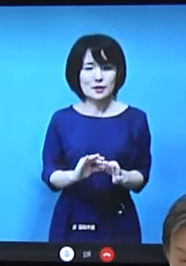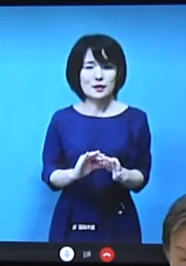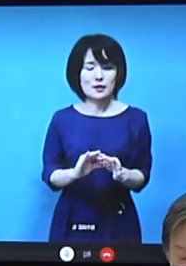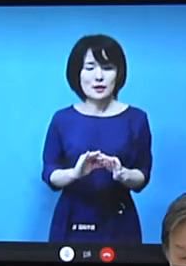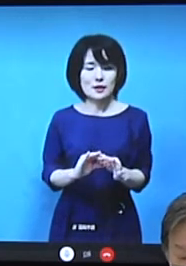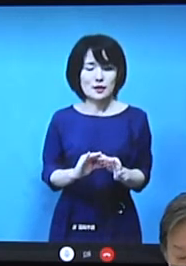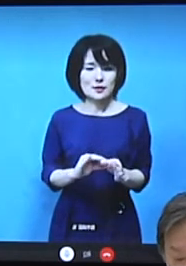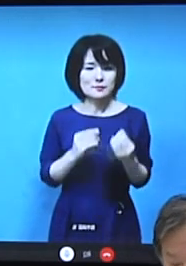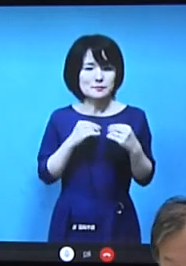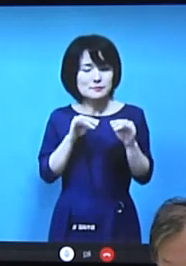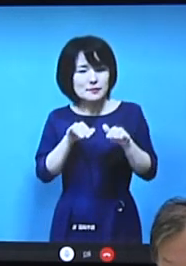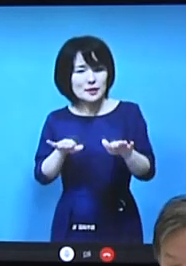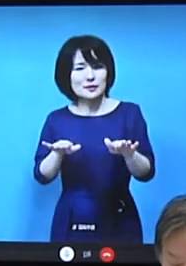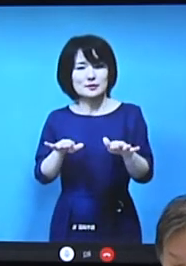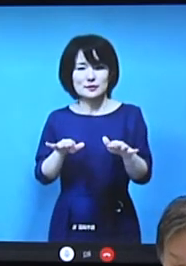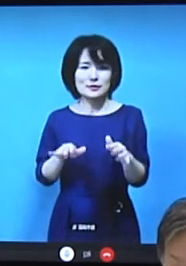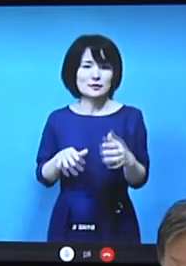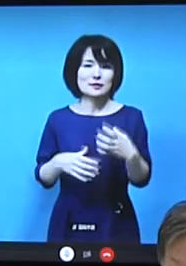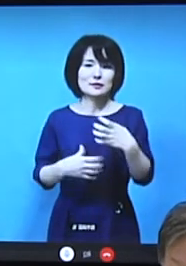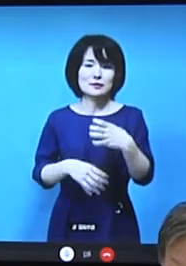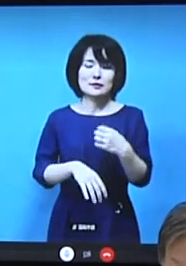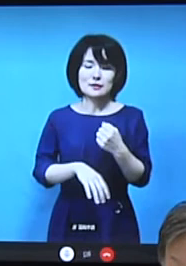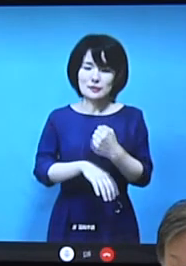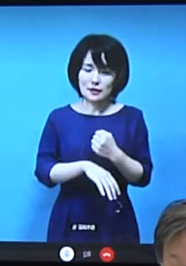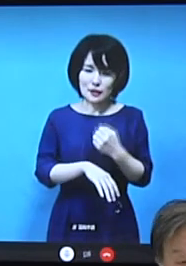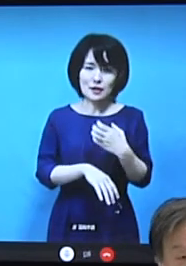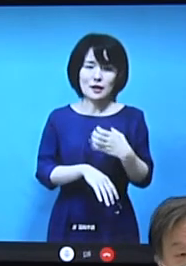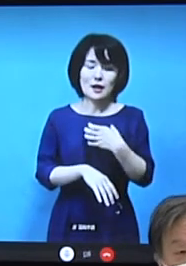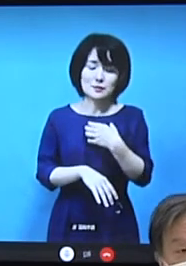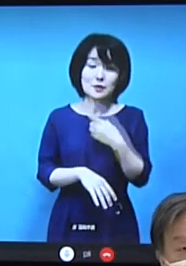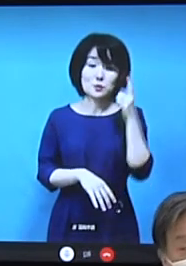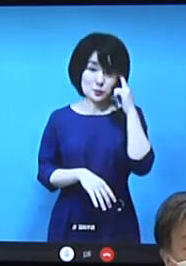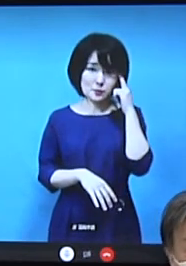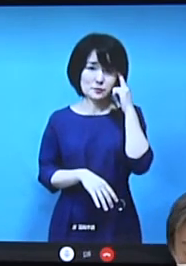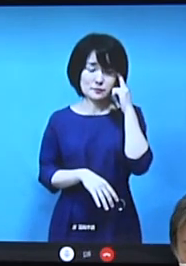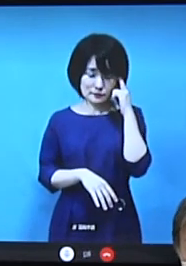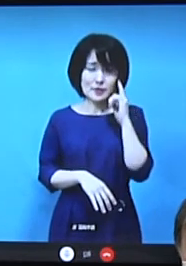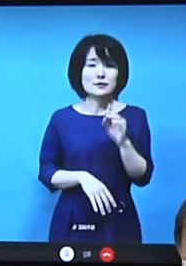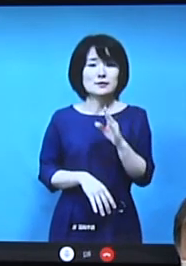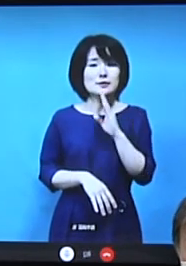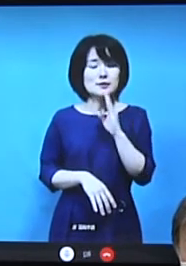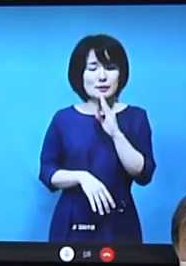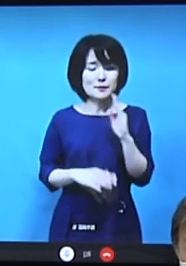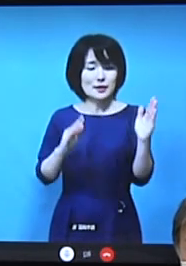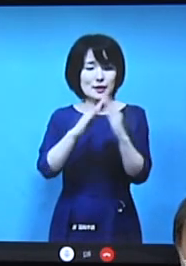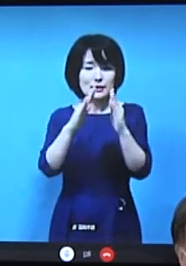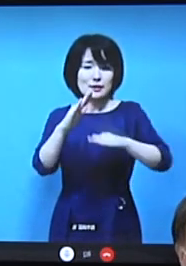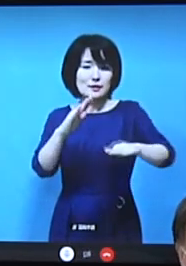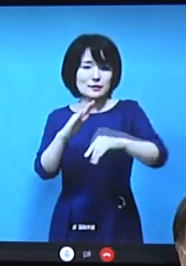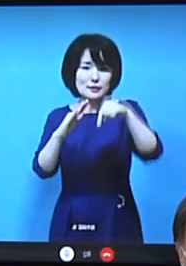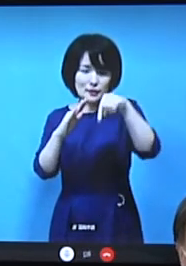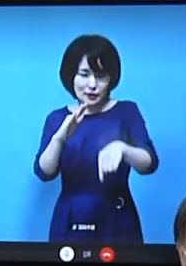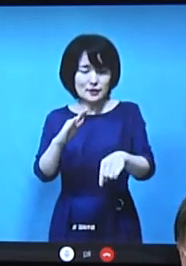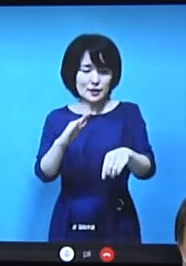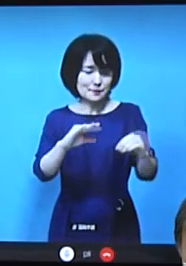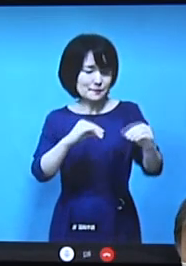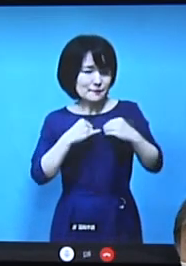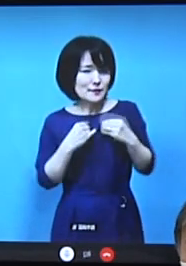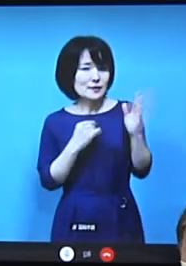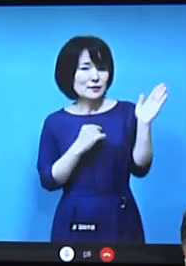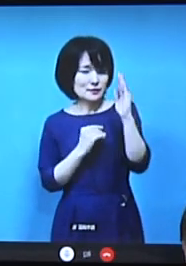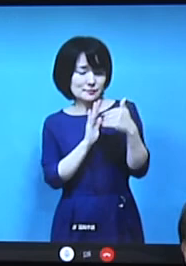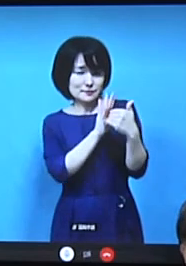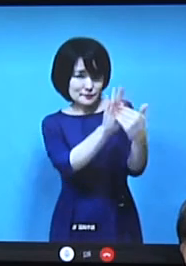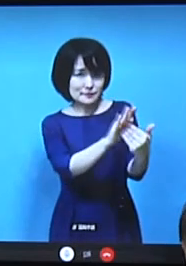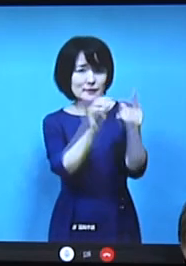けれども、私どもの方でもですね、家庭の中で感染をしないためのですね、チェックリストというものも、